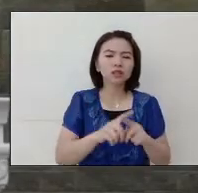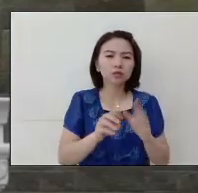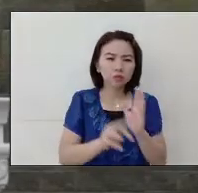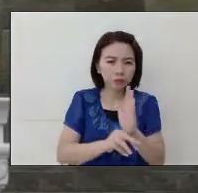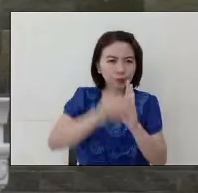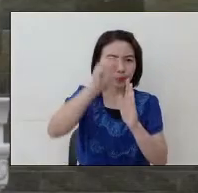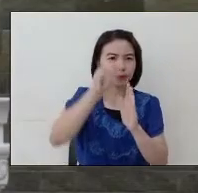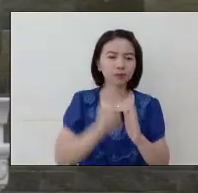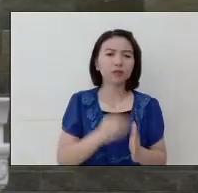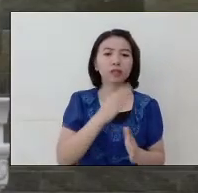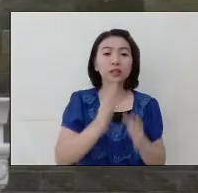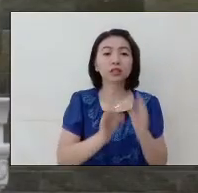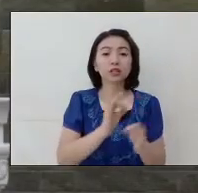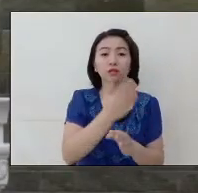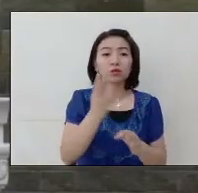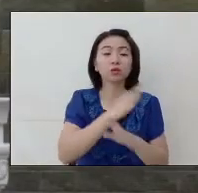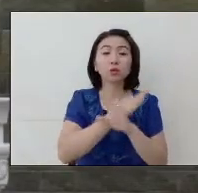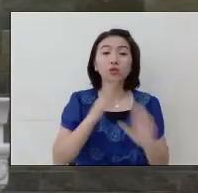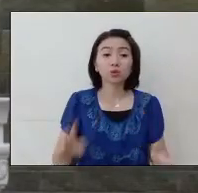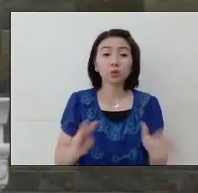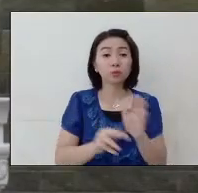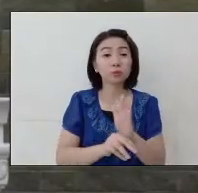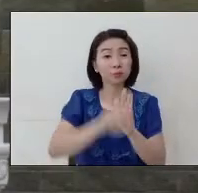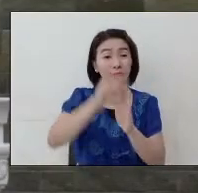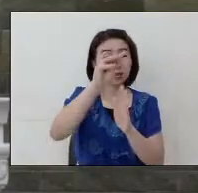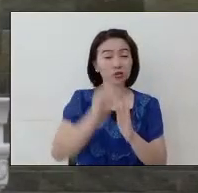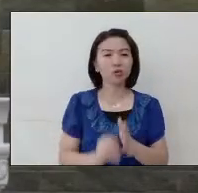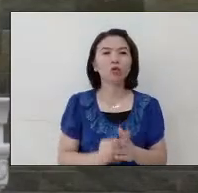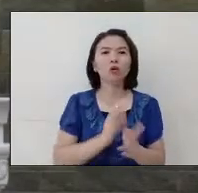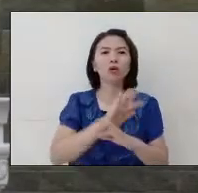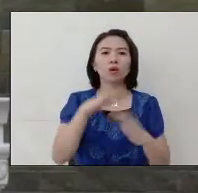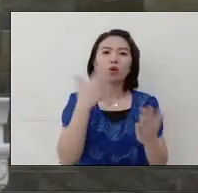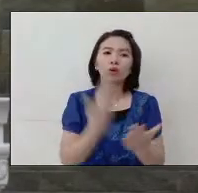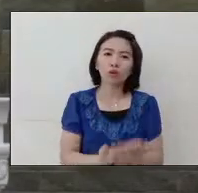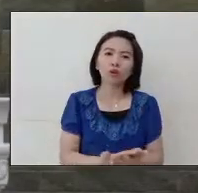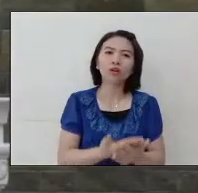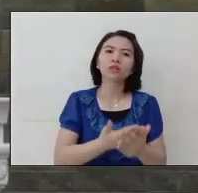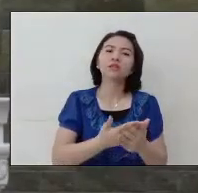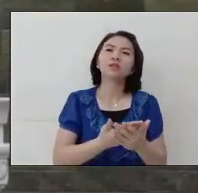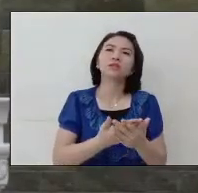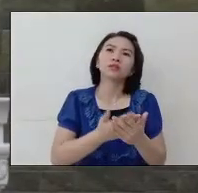hindi lumalago, halos lahat na lamang ng tao ay pagdududahan mo.